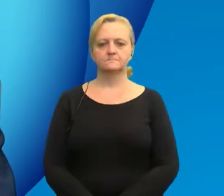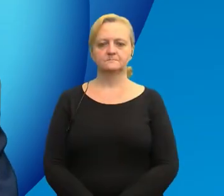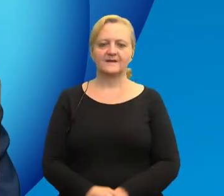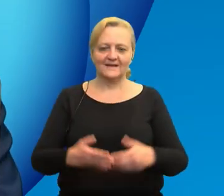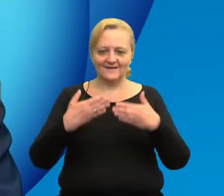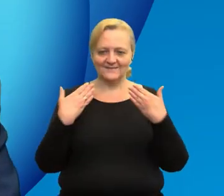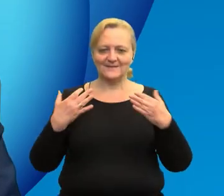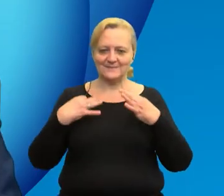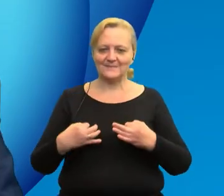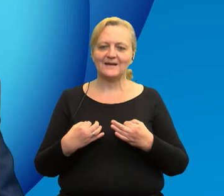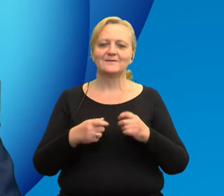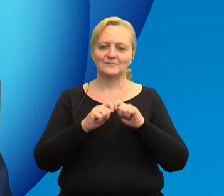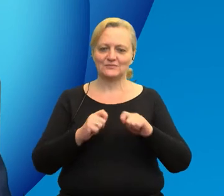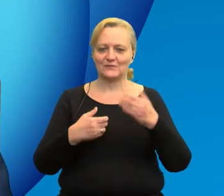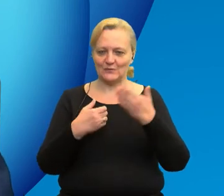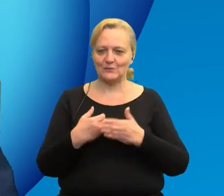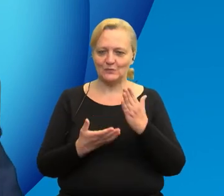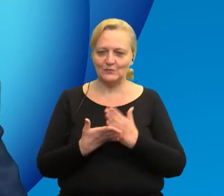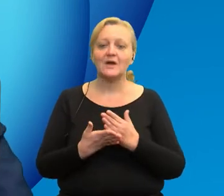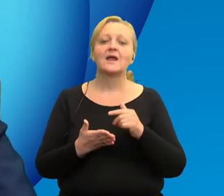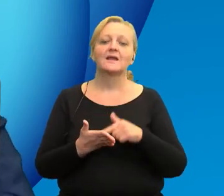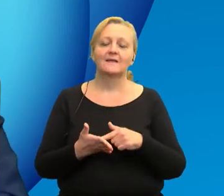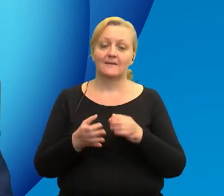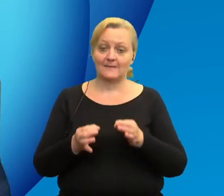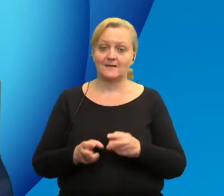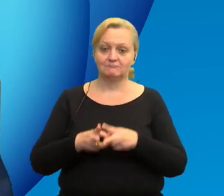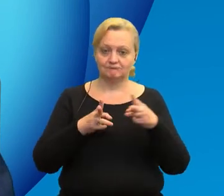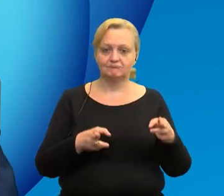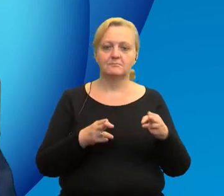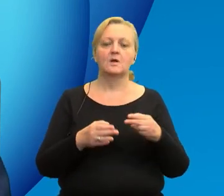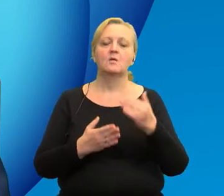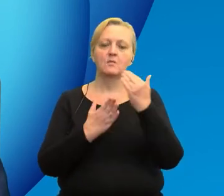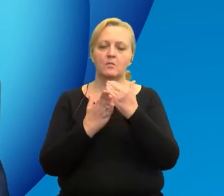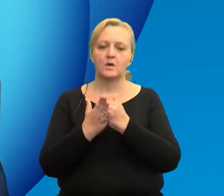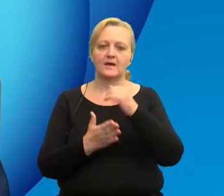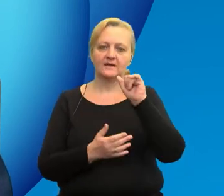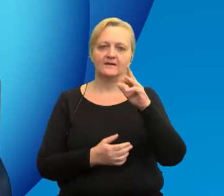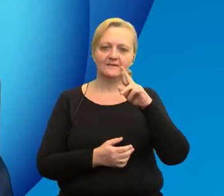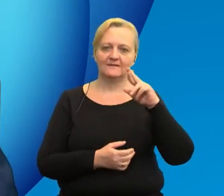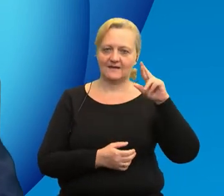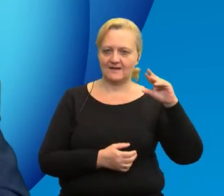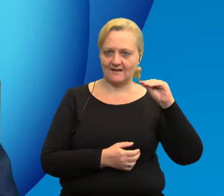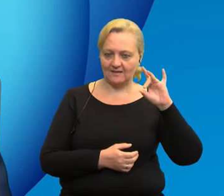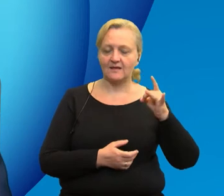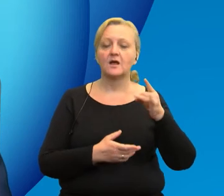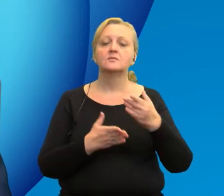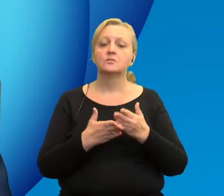Serdecznie witam Państwa po przerwie. W tej części będziemy mówić o programach Interreg w podniesieniu do przyszłości.